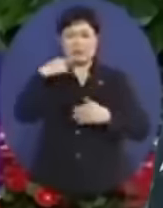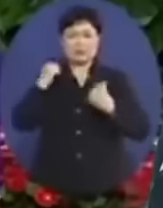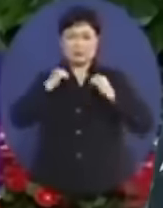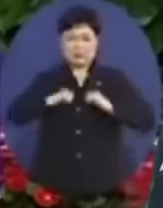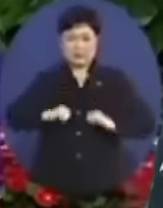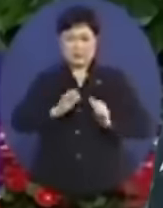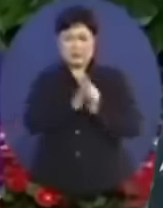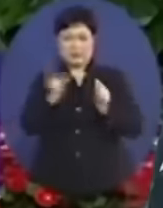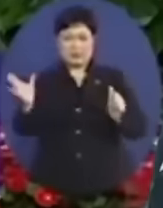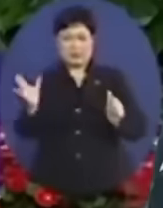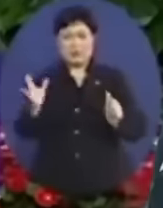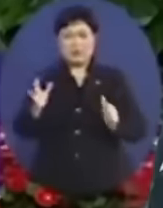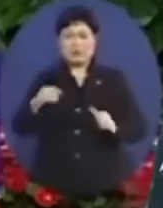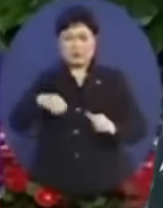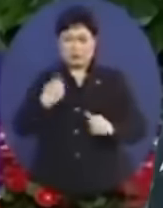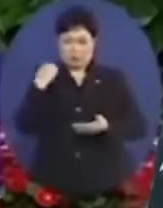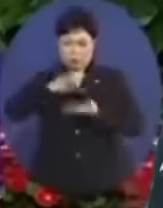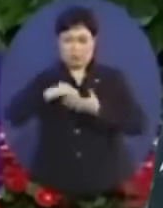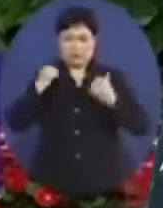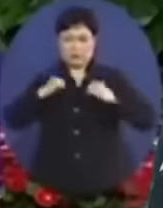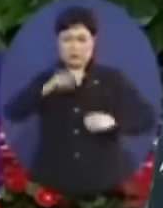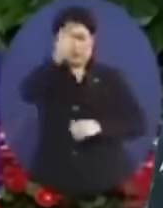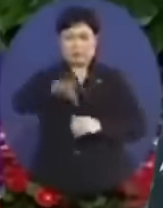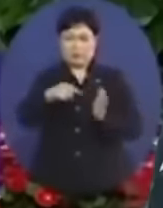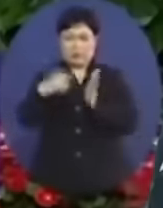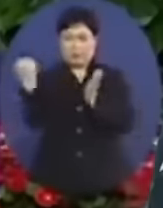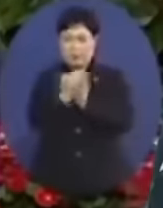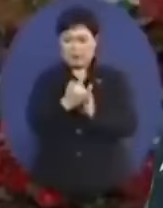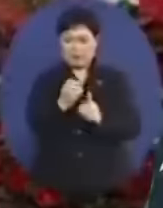십자가에 못 박으려고 끌고